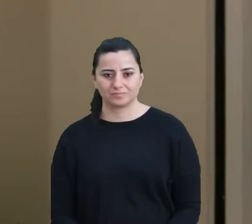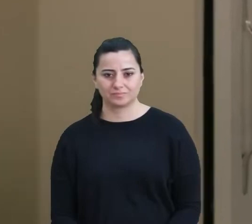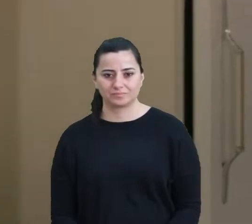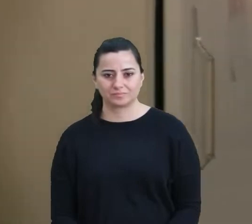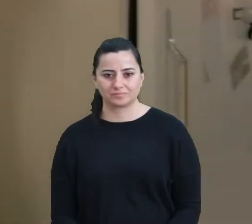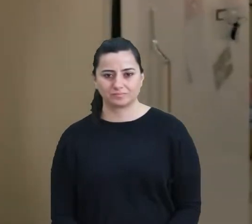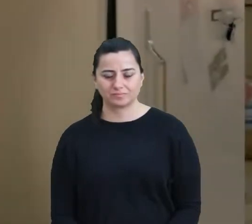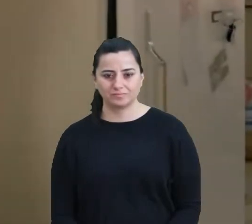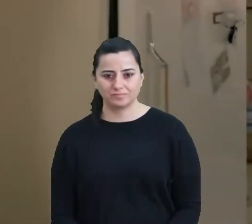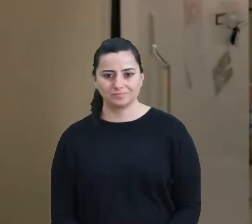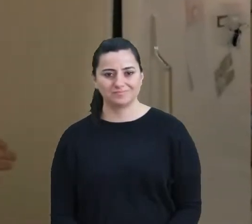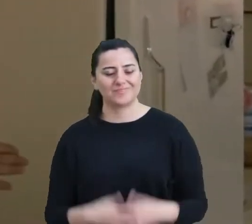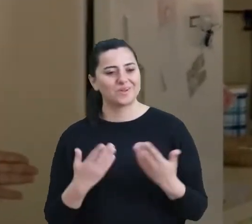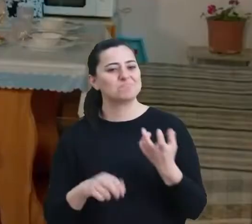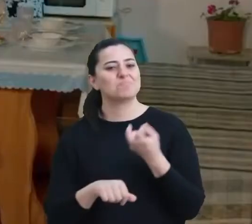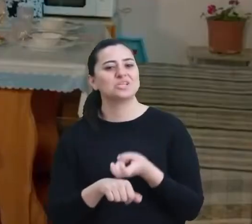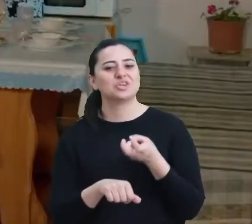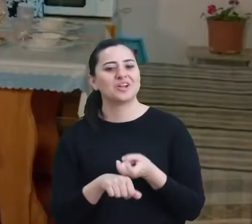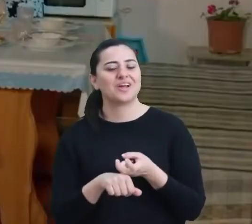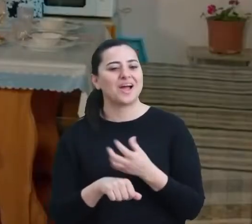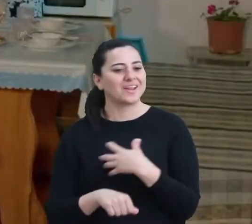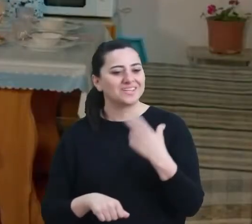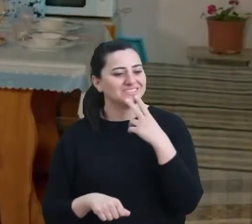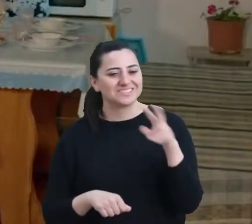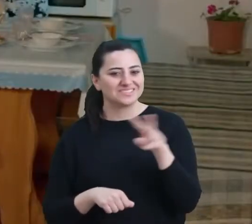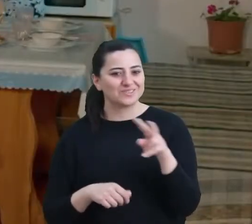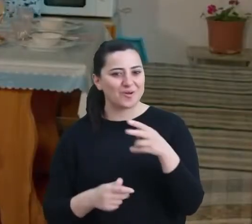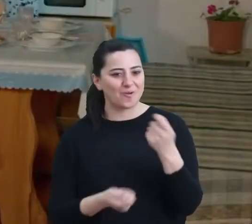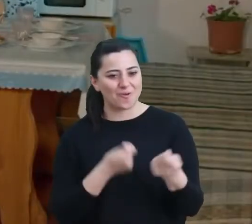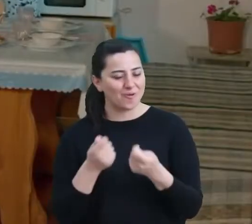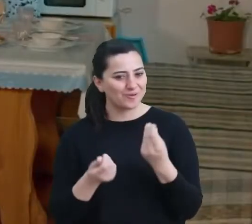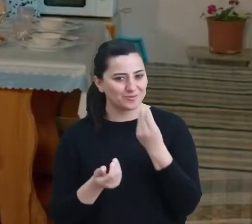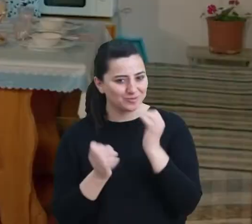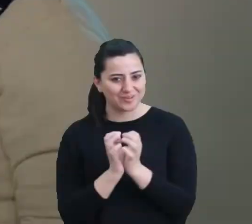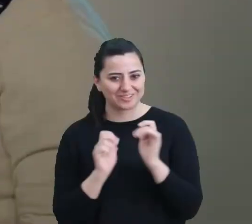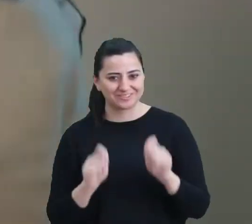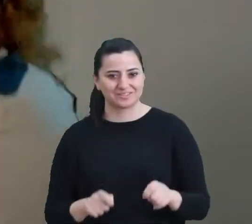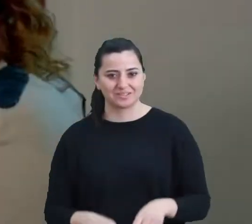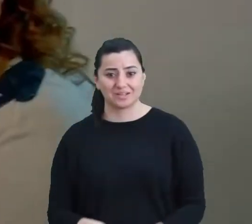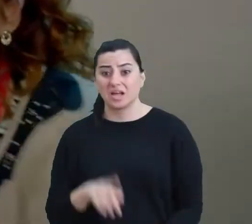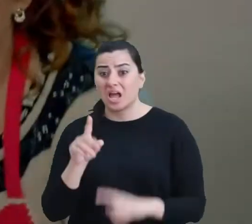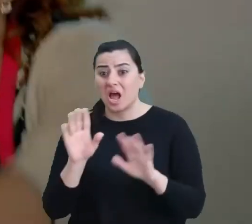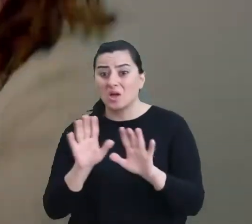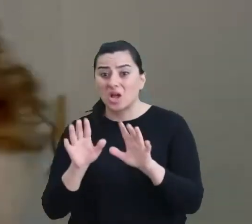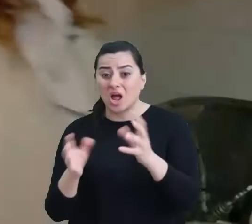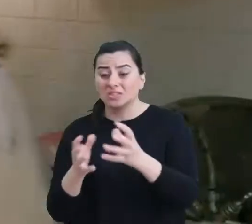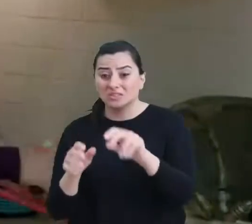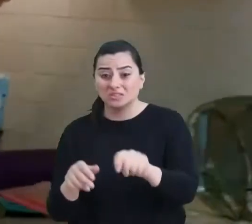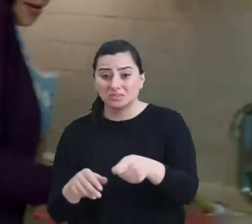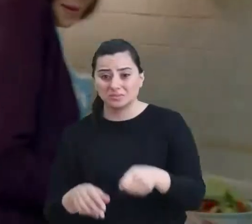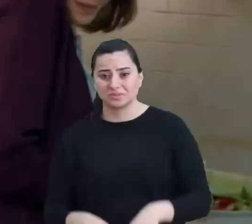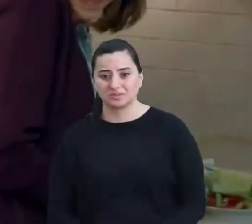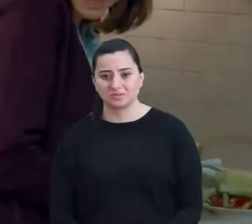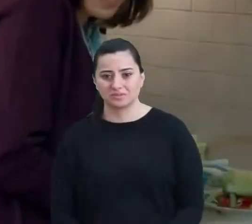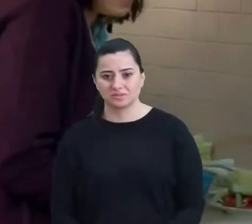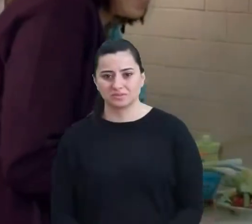Hilmi mutfağa girdi. Hey maşallah. Analı kızlı fethetmişsiz mutfağa bakıyorsun ha? Hilmi ocağı söndür. Yandı.